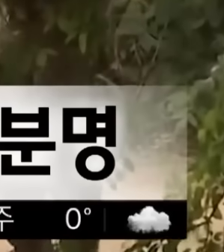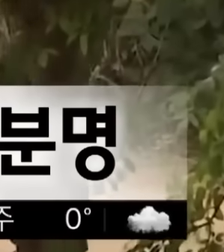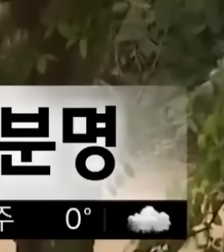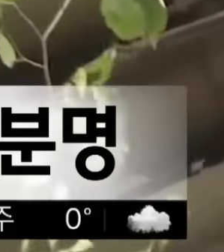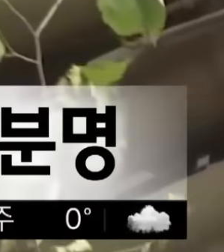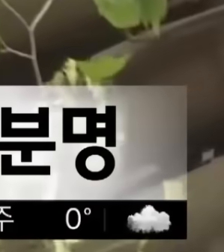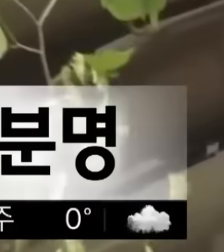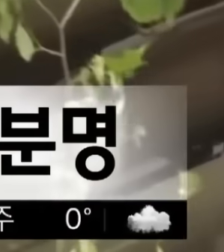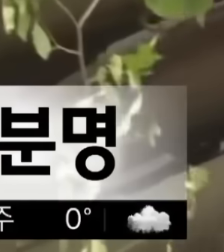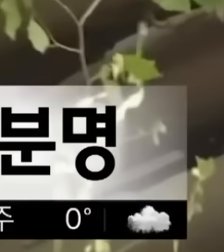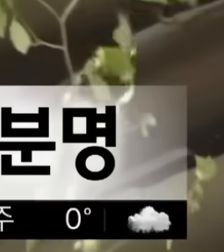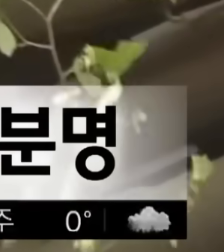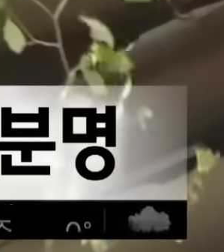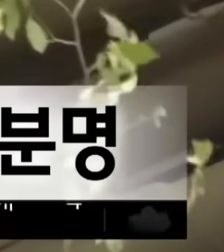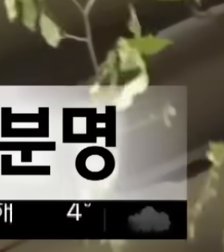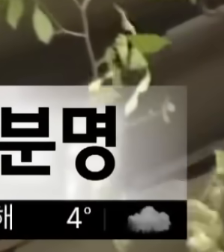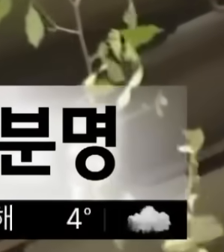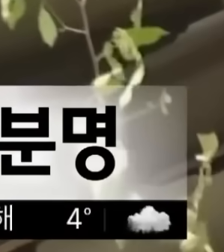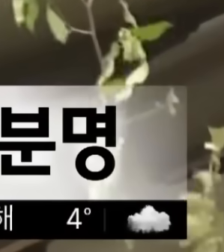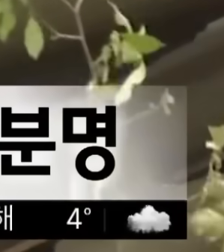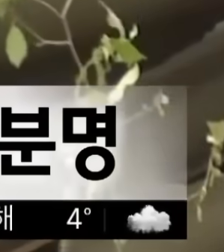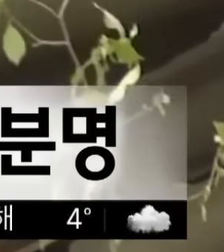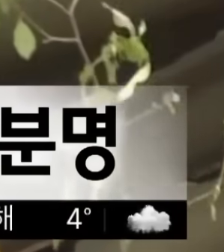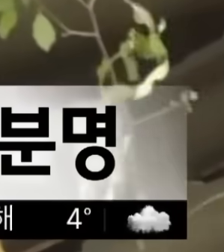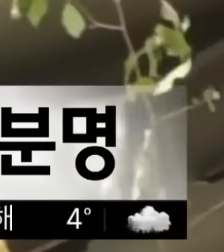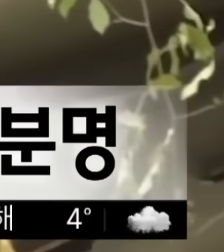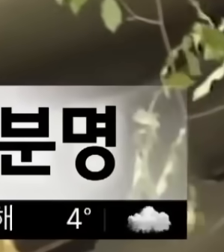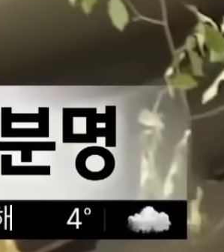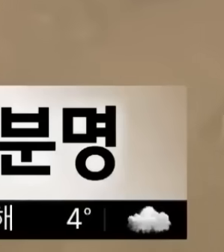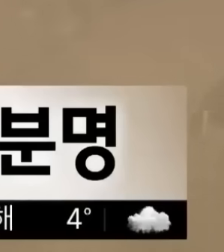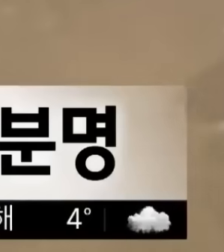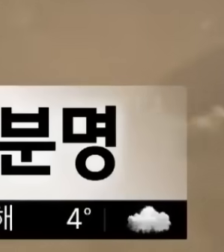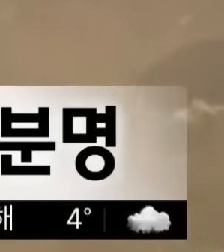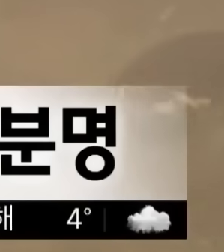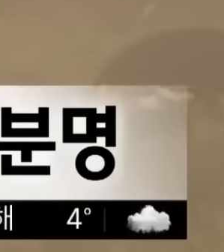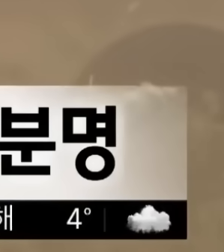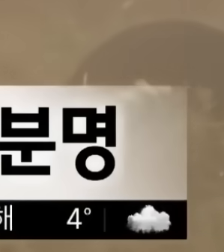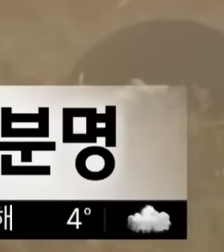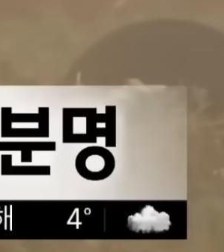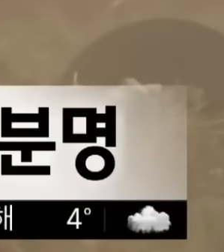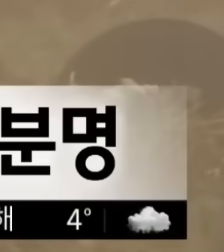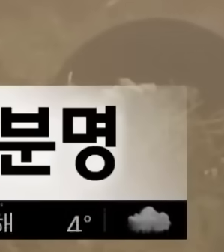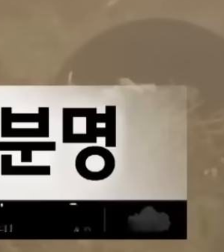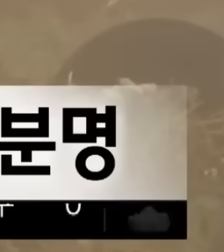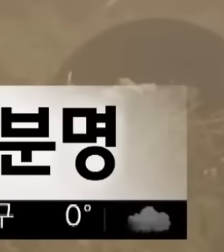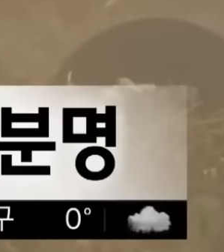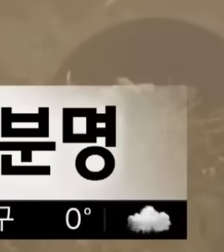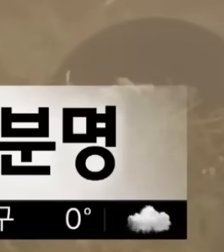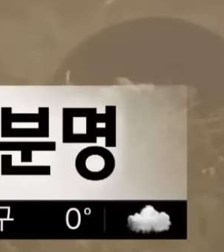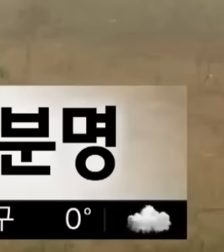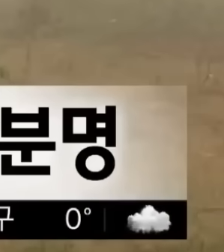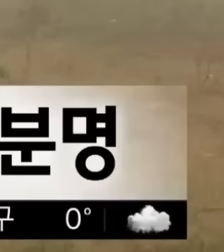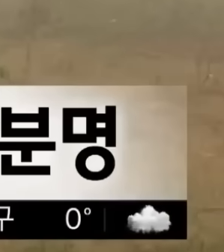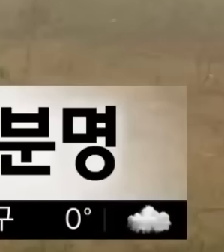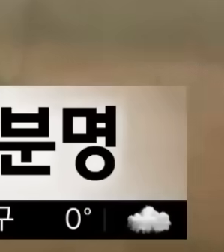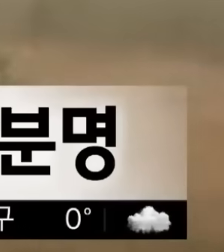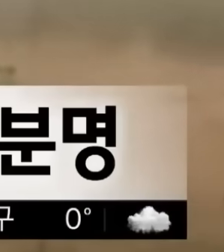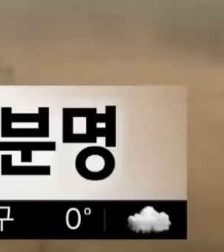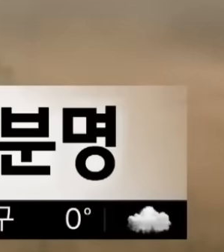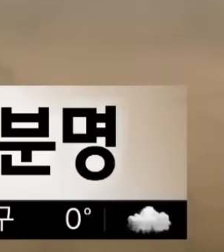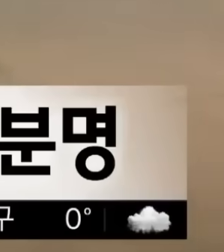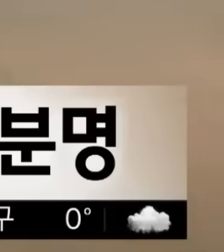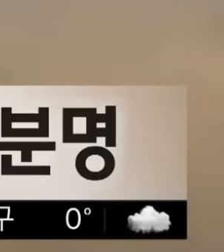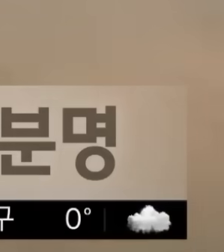전장으로 갔는지 아니면 미국이 자신들의 무기고를 채우고 기존 재고 물량을 우크라이나에 공급한 것인지에